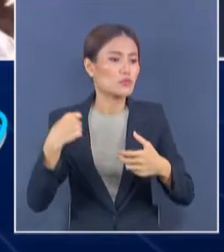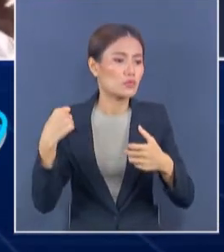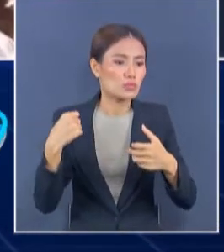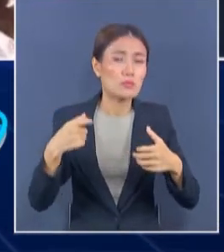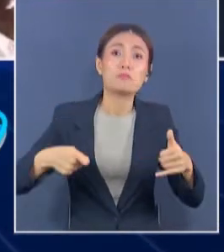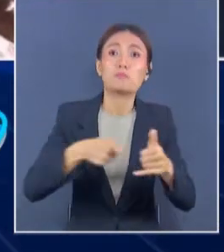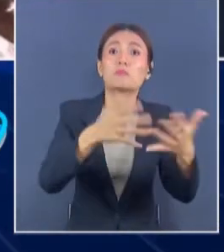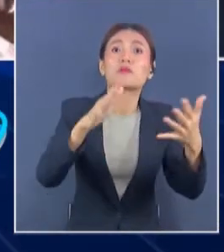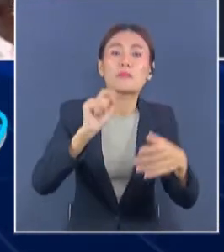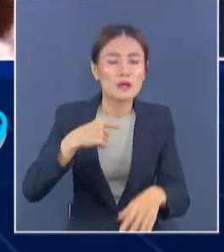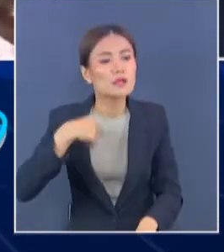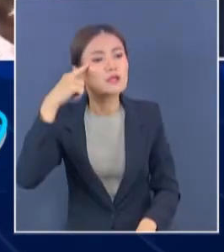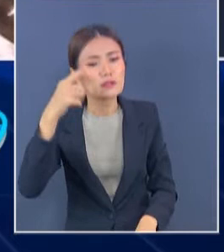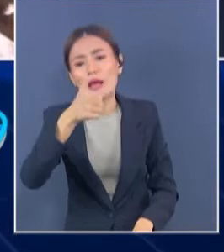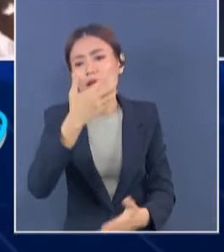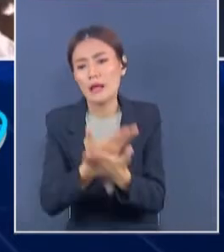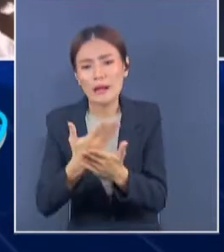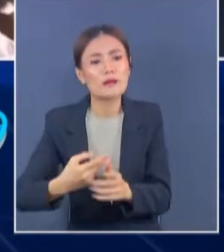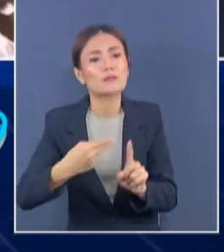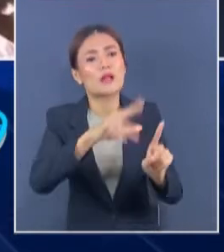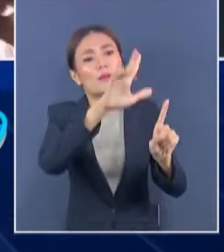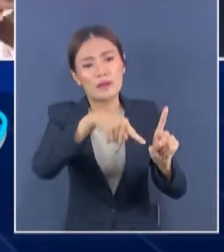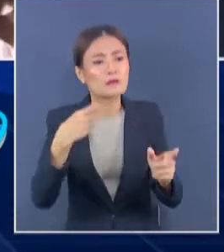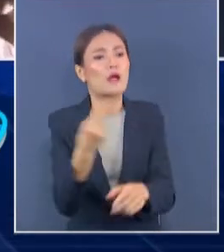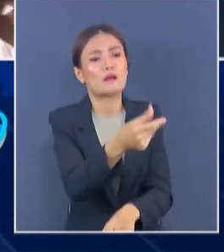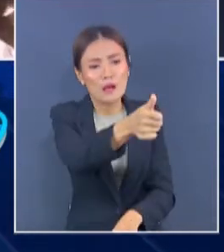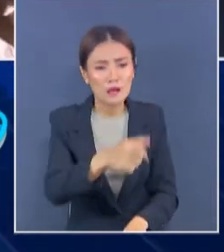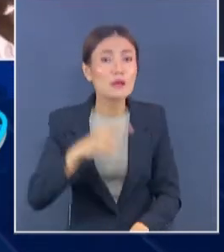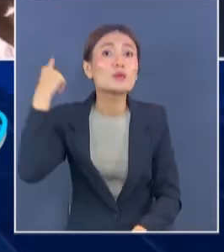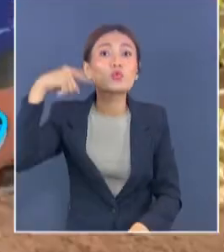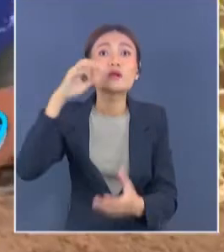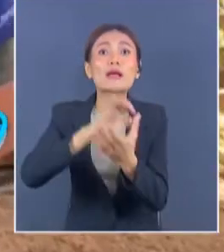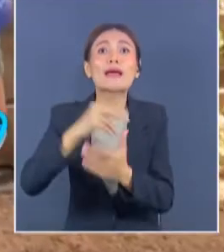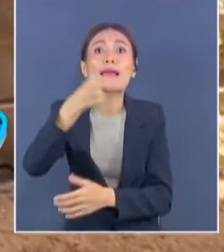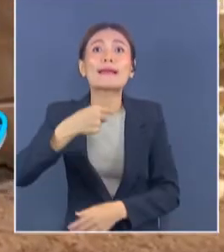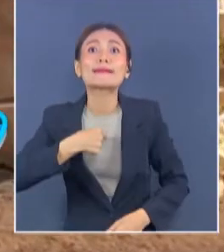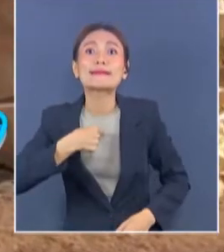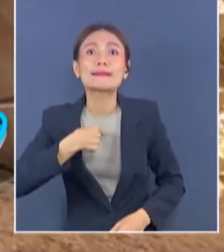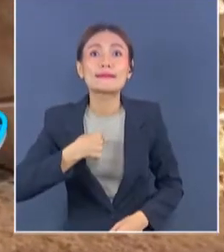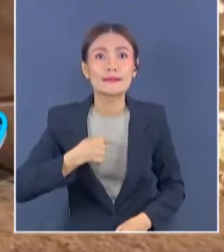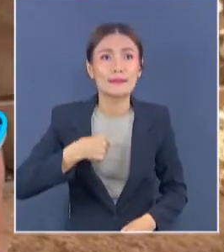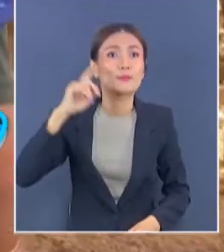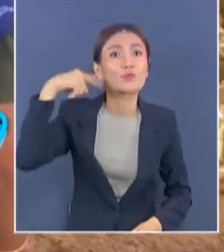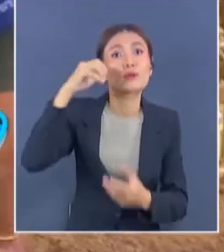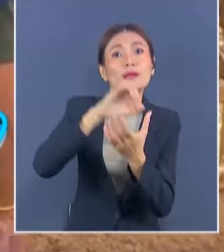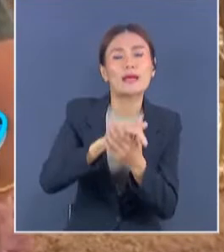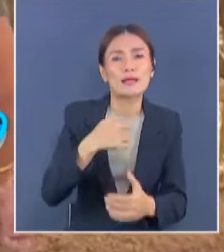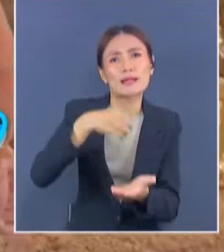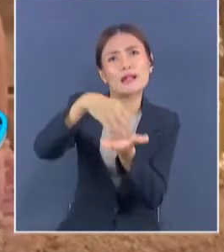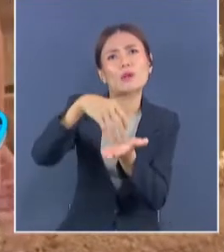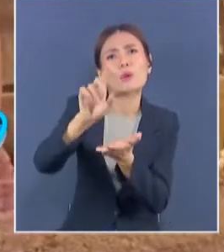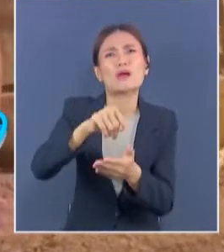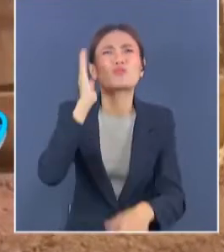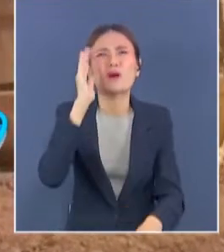เป็นไข้จ่ายในการเดินทางกลับบ้านไปที่นครปฐมกับนะครับส่วนพระยาเดียวเองก็ให้ข้อมูลตรงกันนะครับบอกว่าได้เดี๋ยวนั้นน่ะไม่